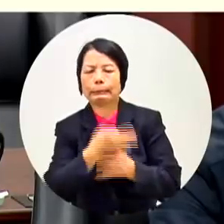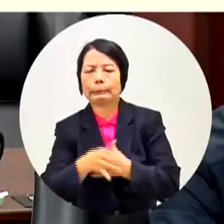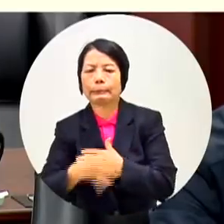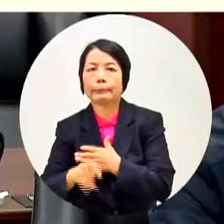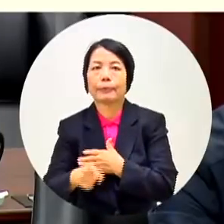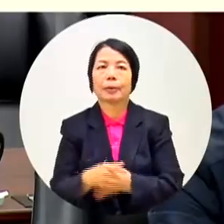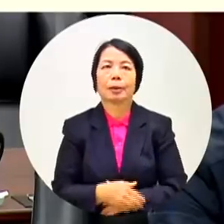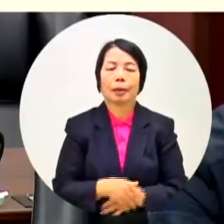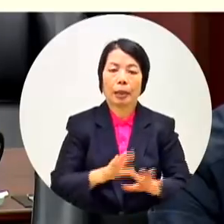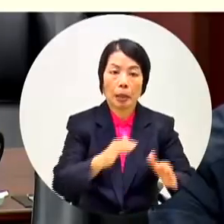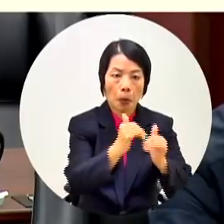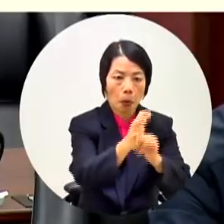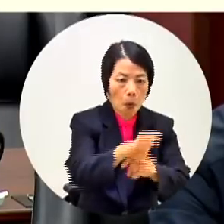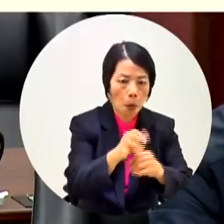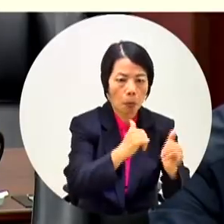当作提款机来算。